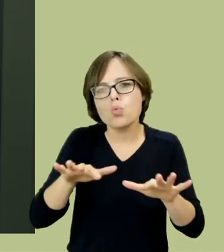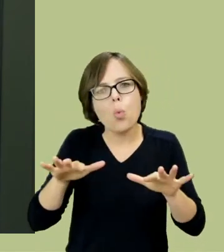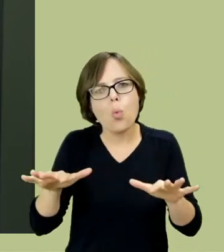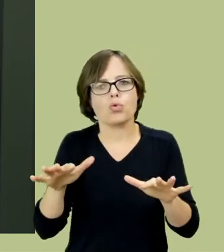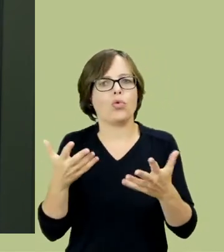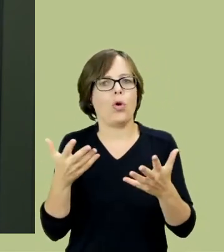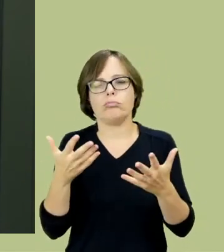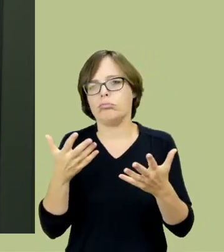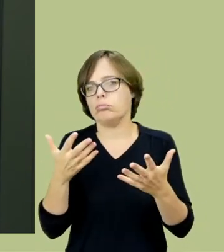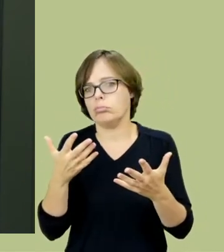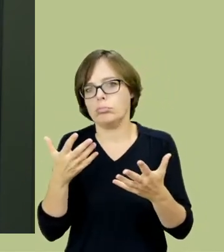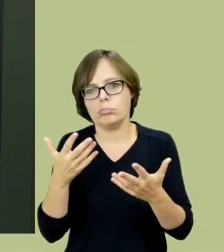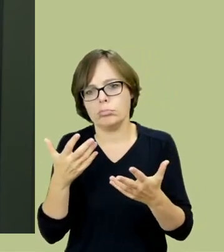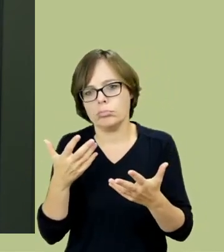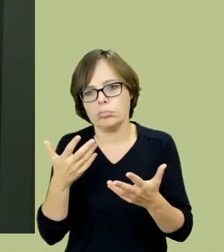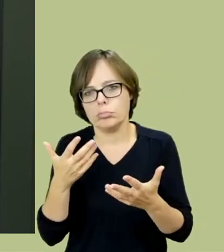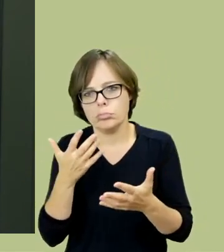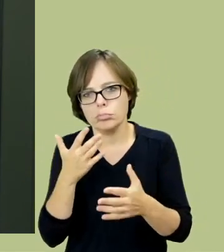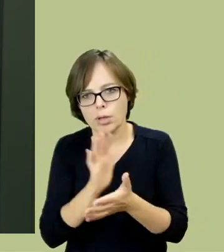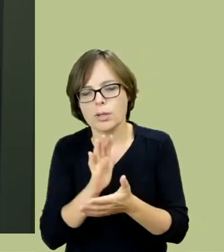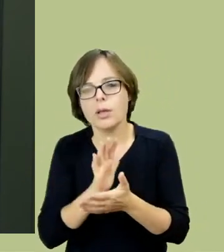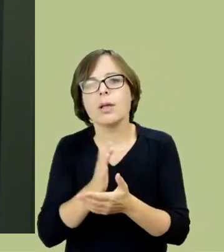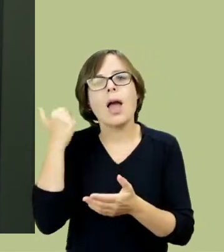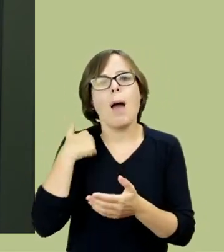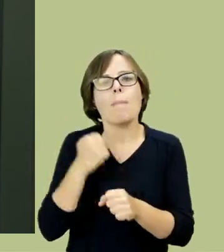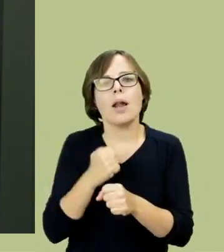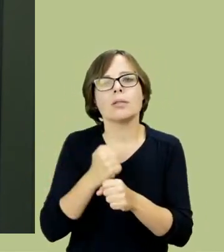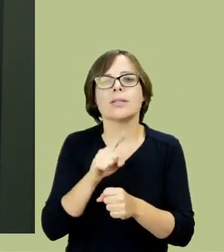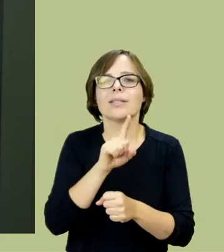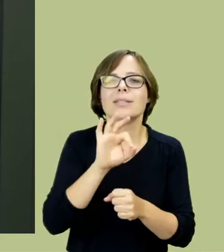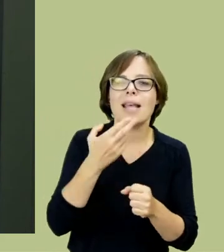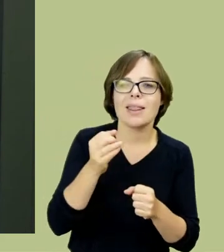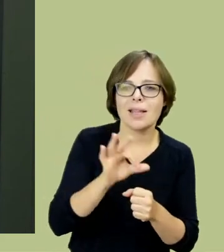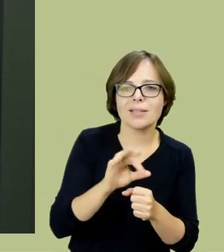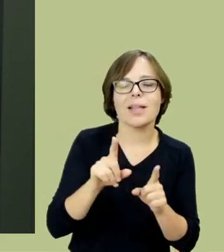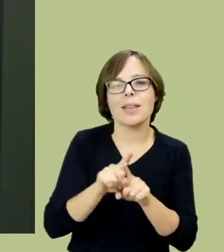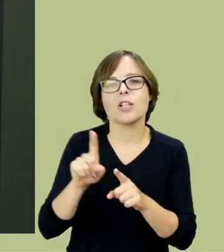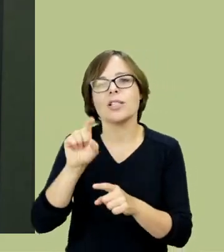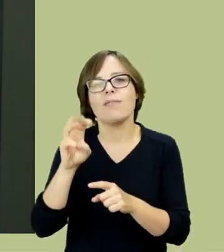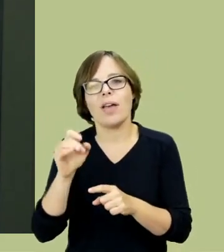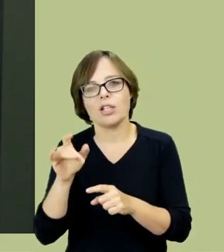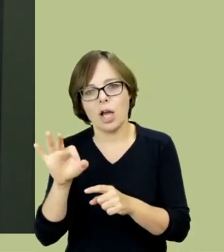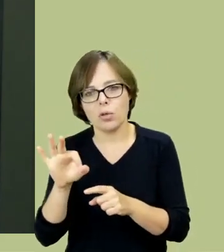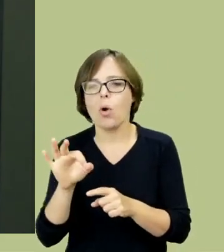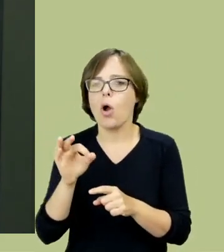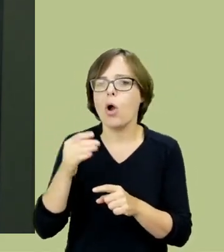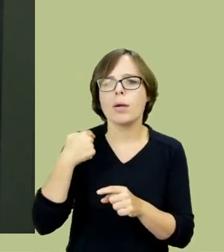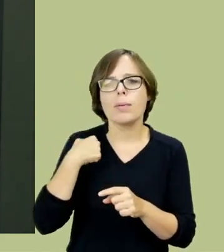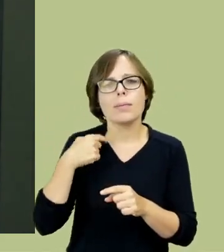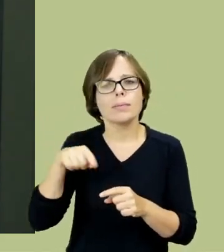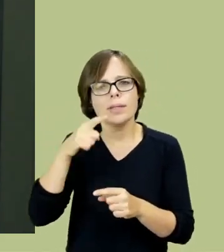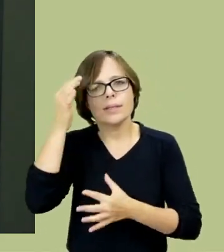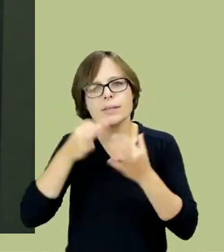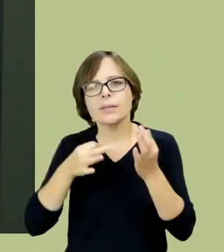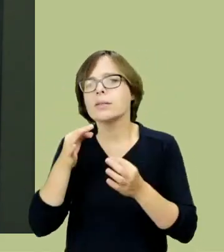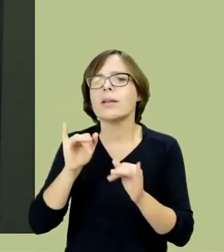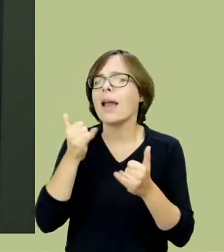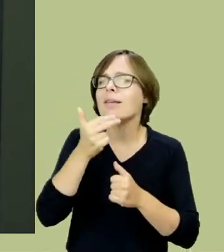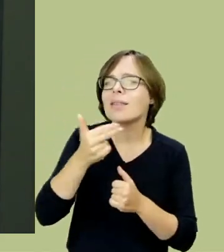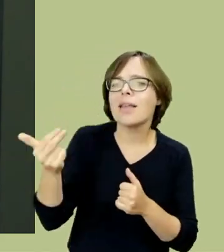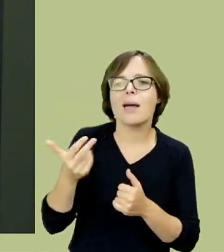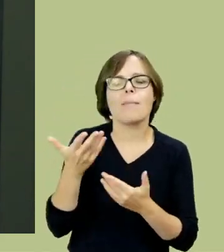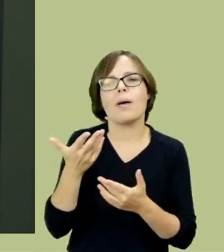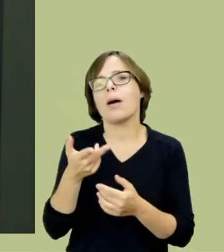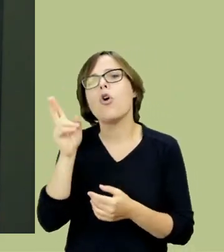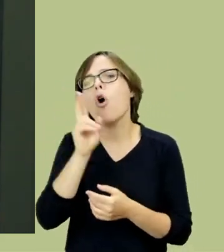moje, to było akurat wtedy Sensi Zwierciadło, zaczęły się zastanawiać nad tym, jakie podjąć tematy, co zrobić, kogo